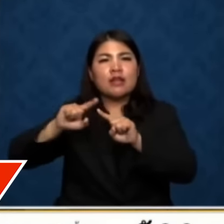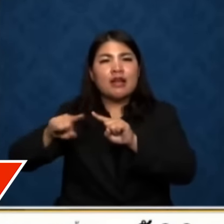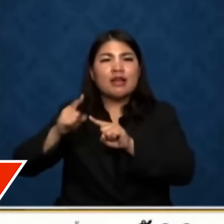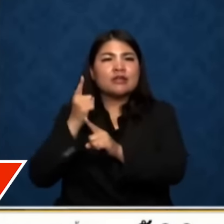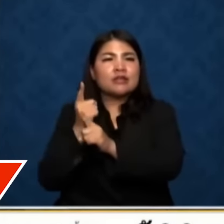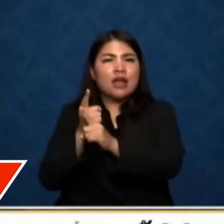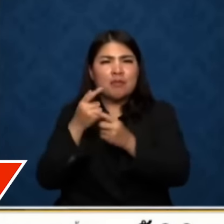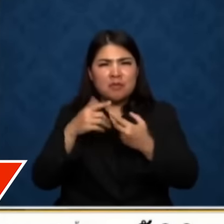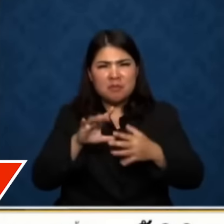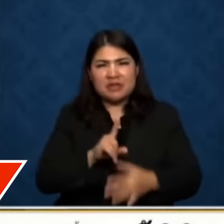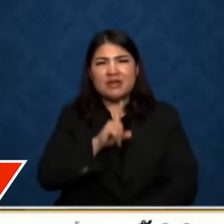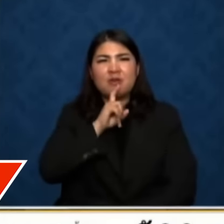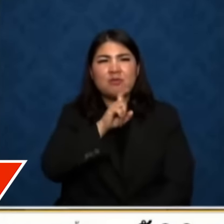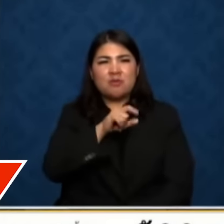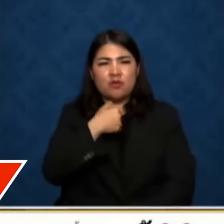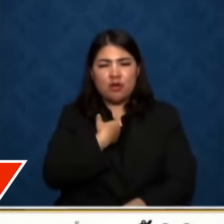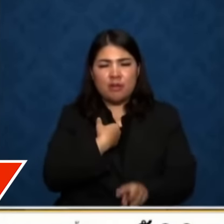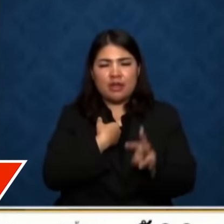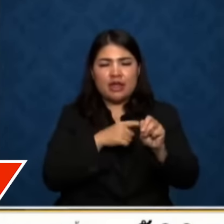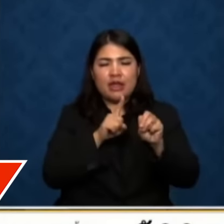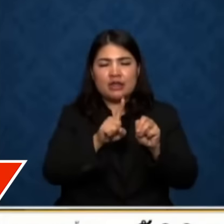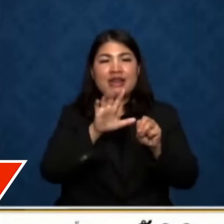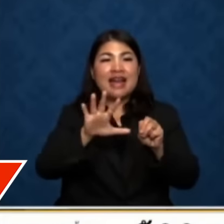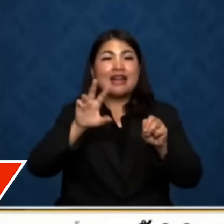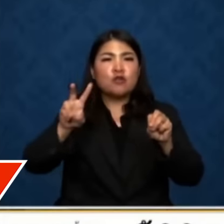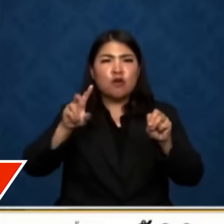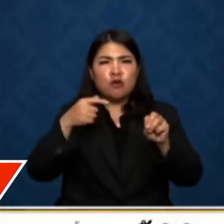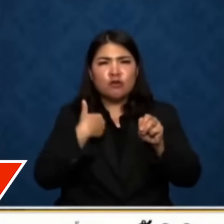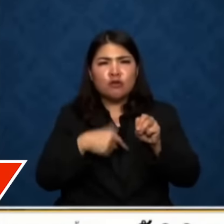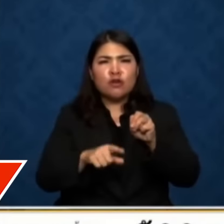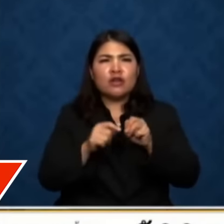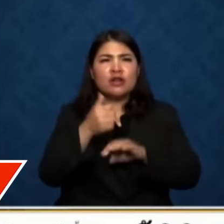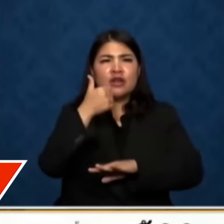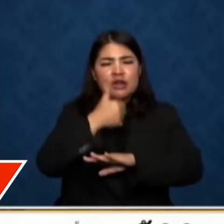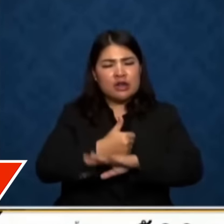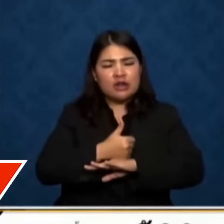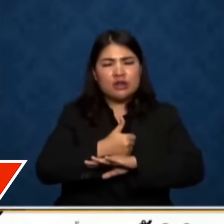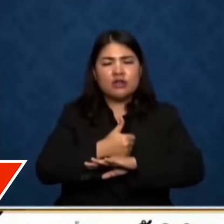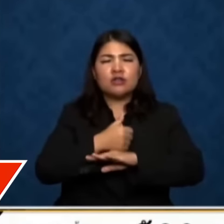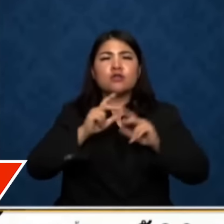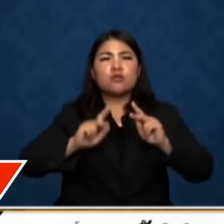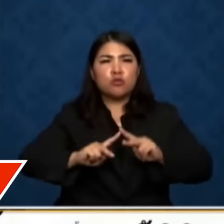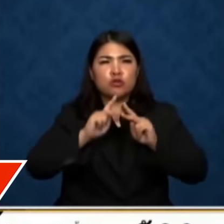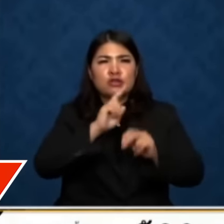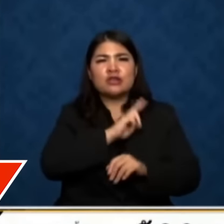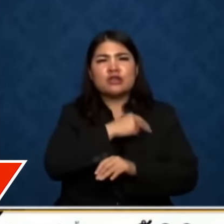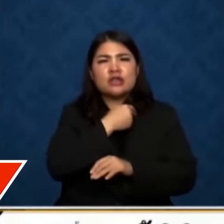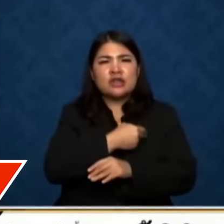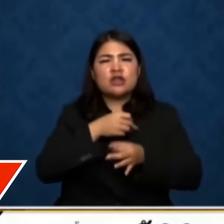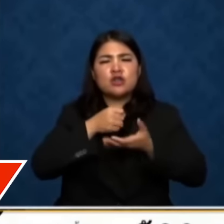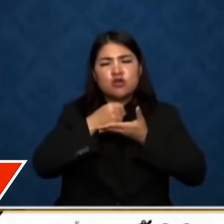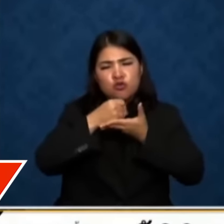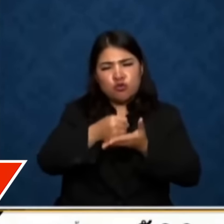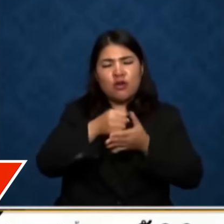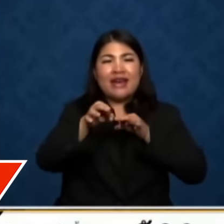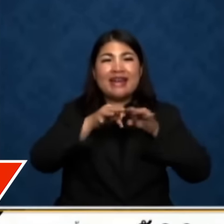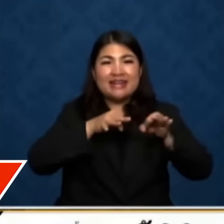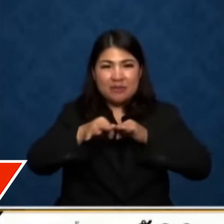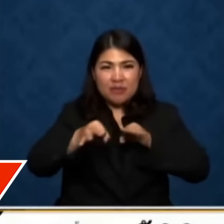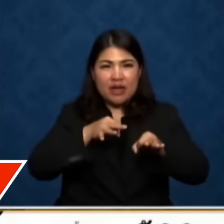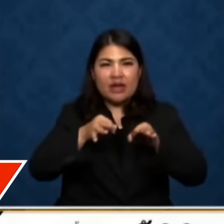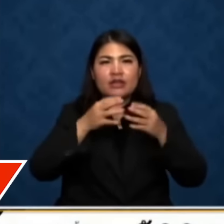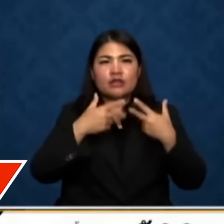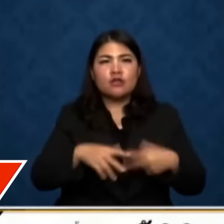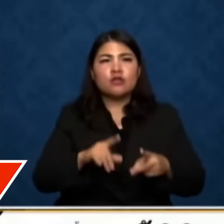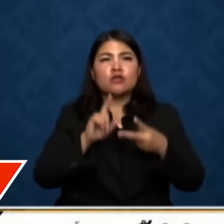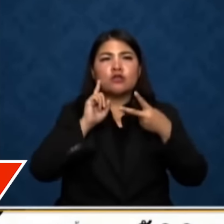ข้อเท็จจริงนี่แหละตามมาตรา152ให้ท่านรัฐมนตรีช่วยชี้แจงและจะเป็นประโยชน์อย่างยิ่งกับผู้ป่วยแล้วก็ผู้ต้องขัง2